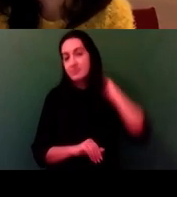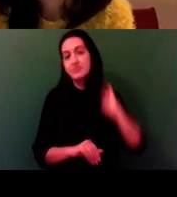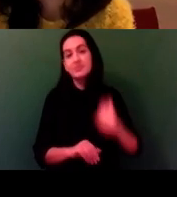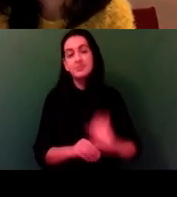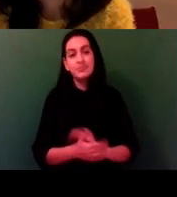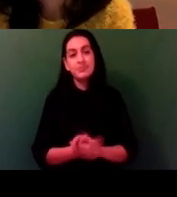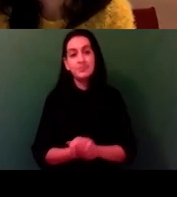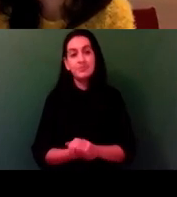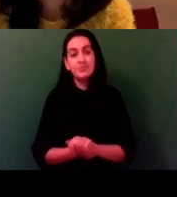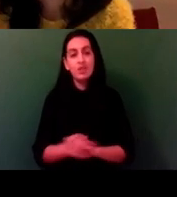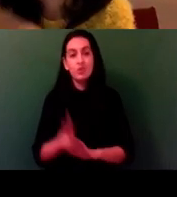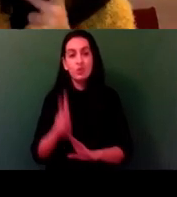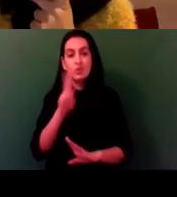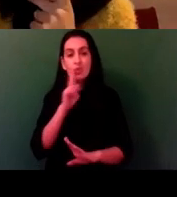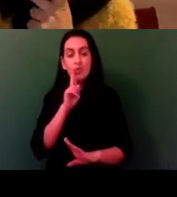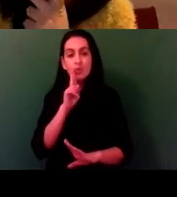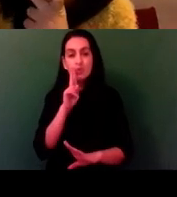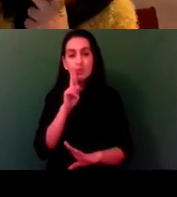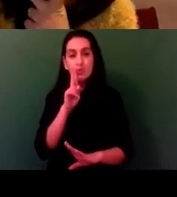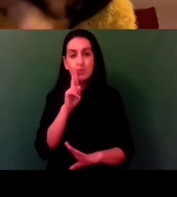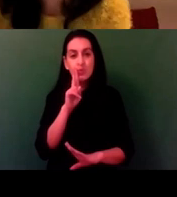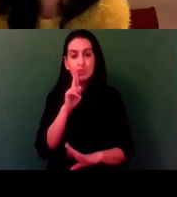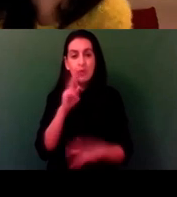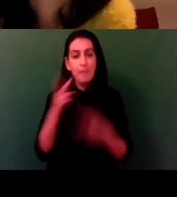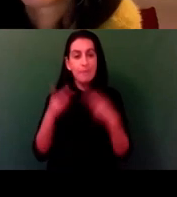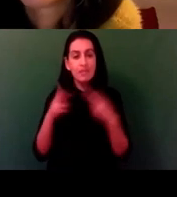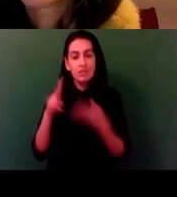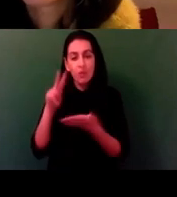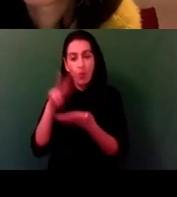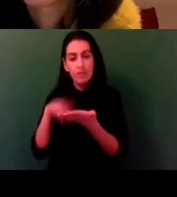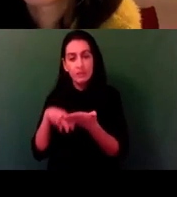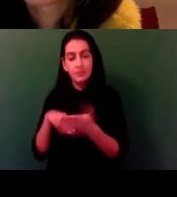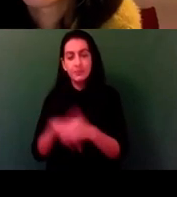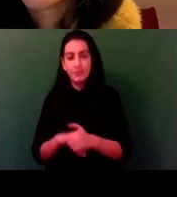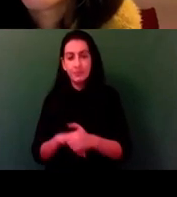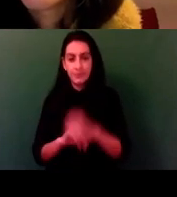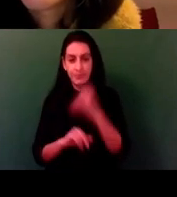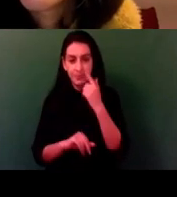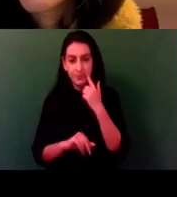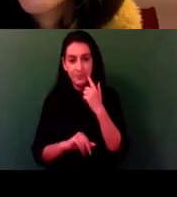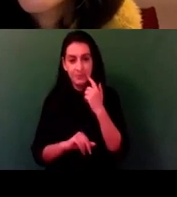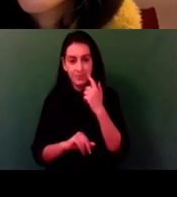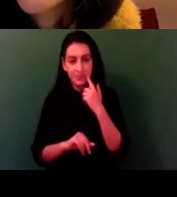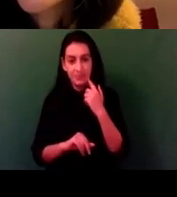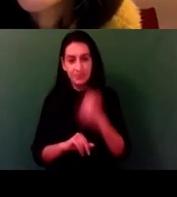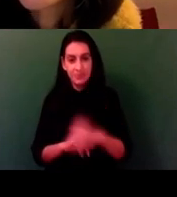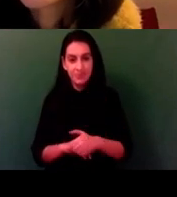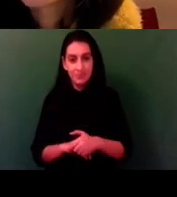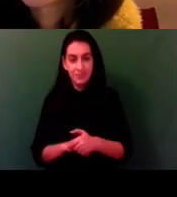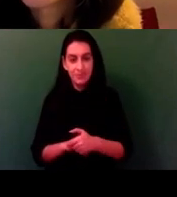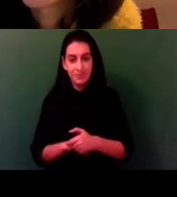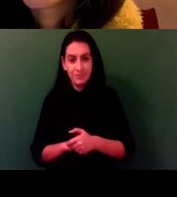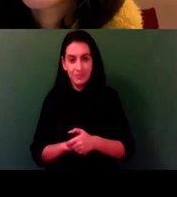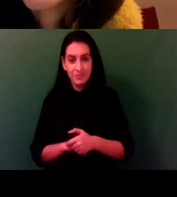Son yorumları okuyalım ve genel tartışmaya geçelim isterseniz. Korhan Gümüş bir